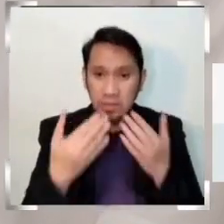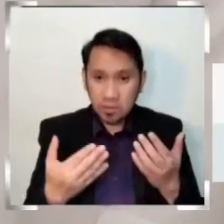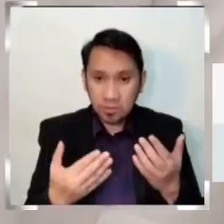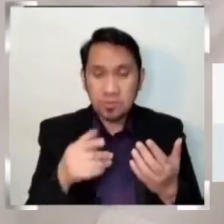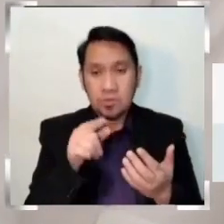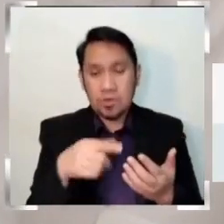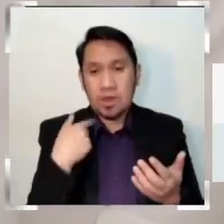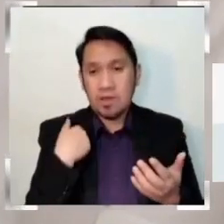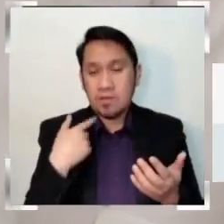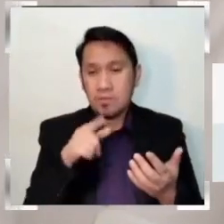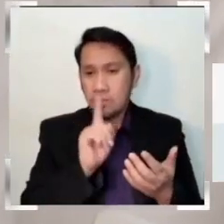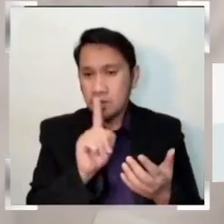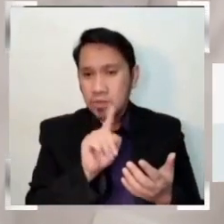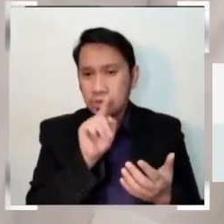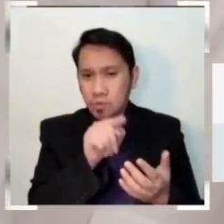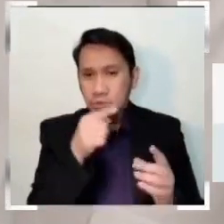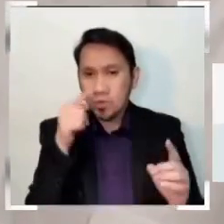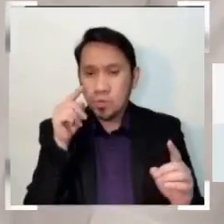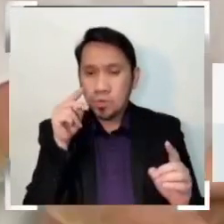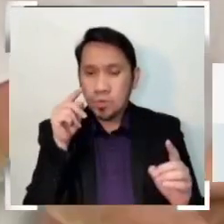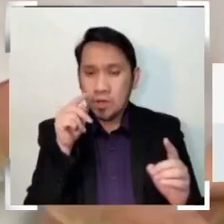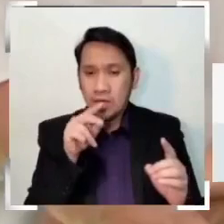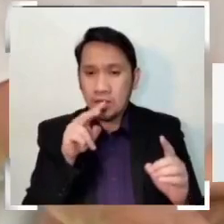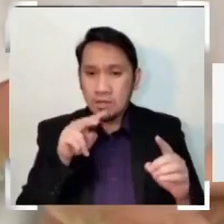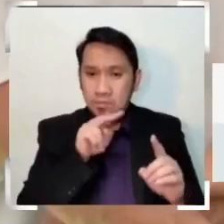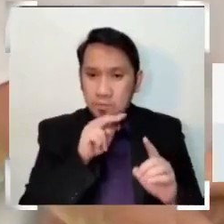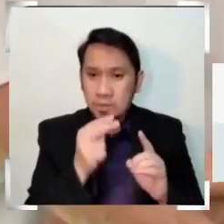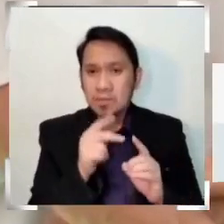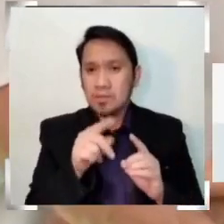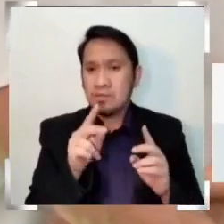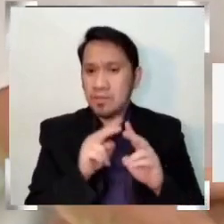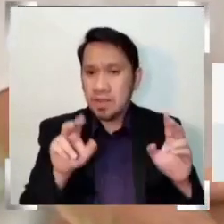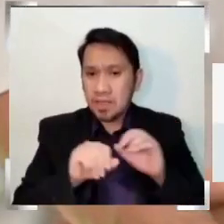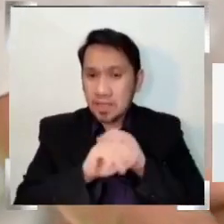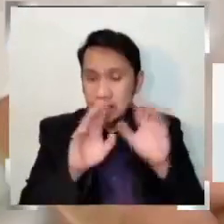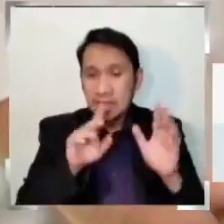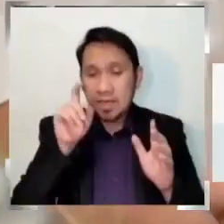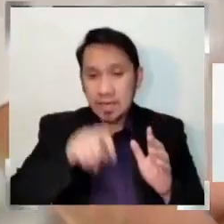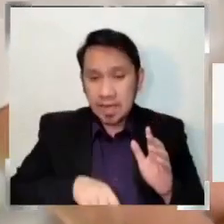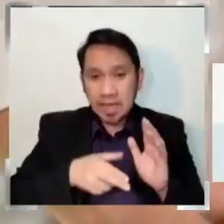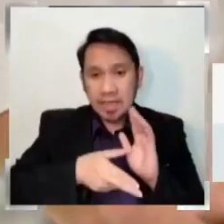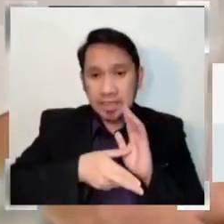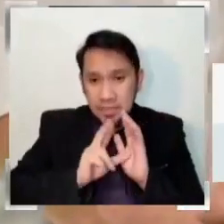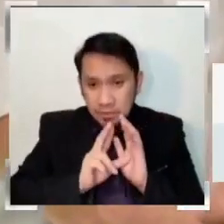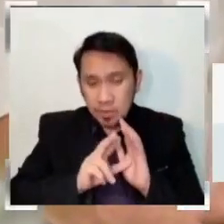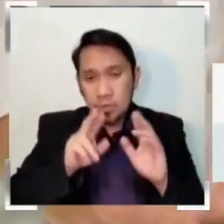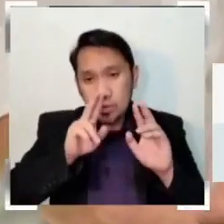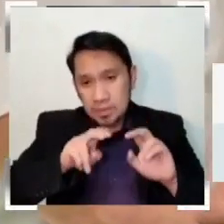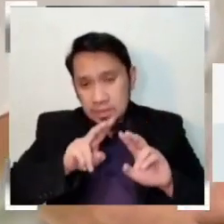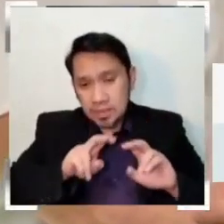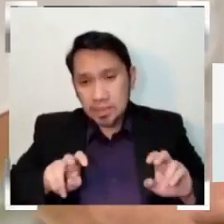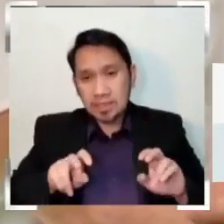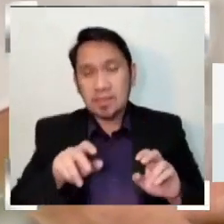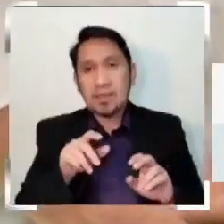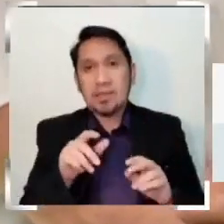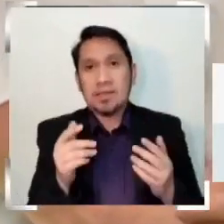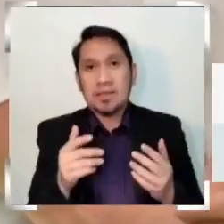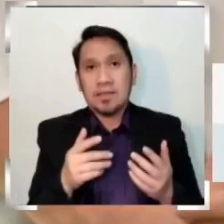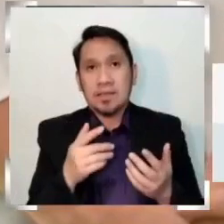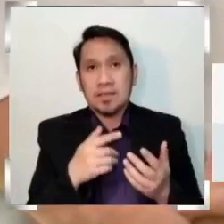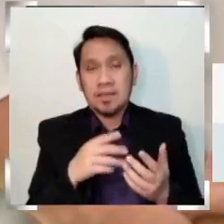natin tignan at pag-aralan ng mabuti. Kailangan natin tignan ng mabuti na hindi tayo nagbibigay